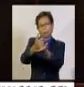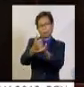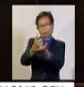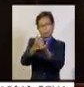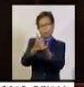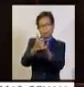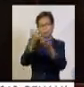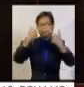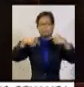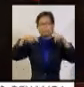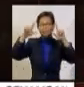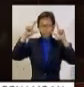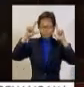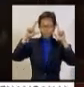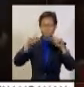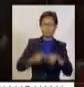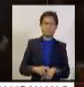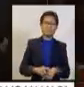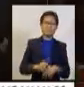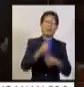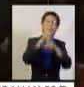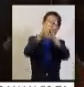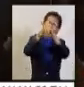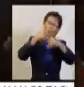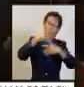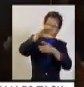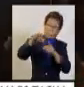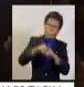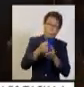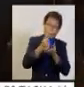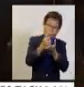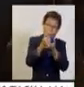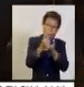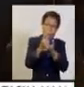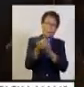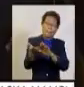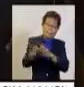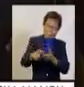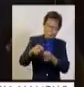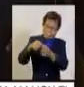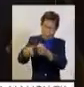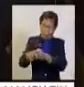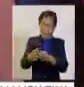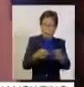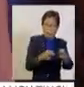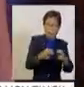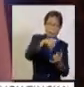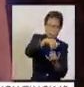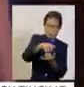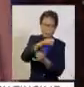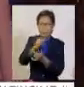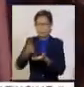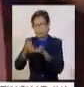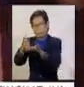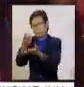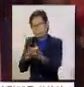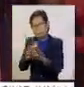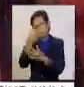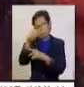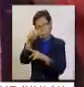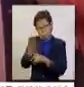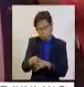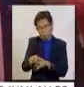sesebuah karya. Skim perlindungan yang merangkumi bantuan khairat kematian, pengurusan jenazah dan bantuan keuangan kepada waris